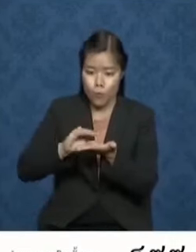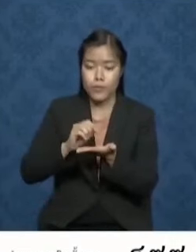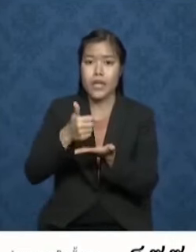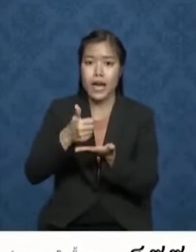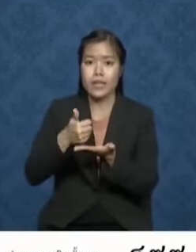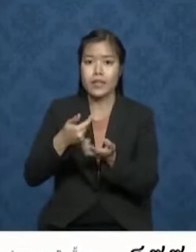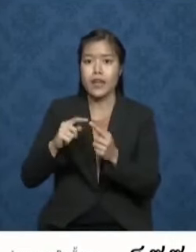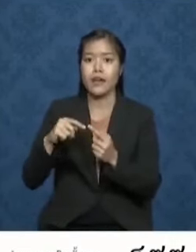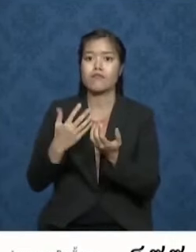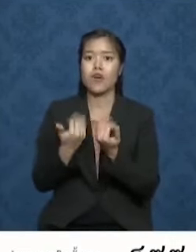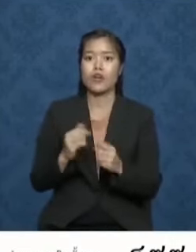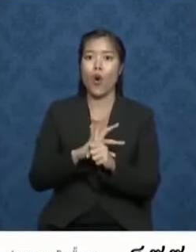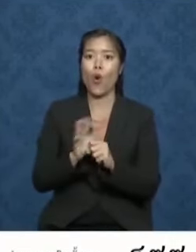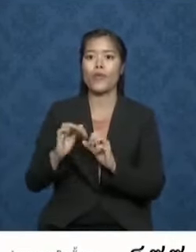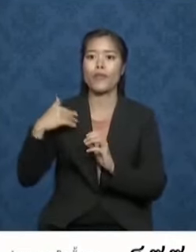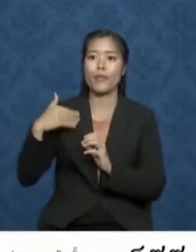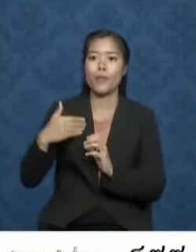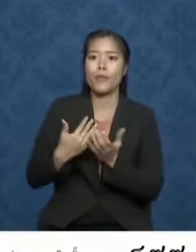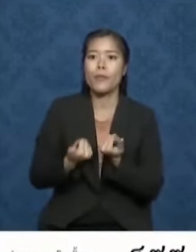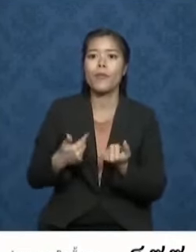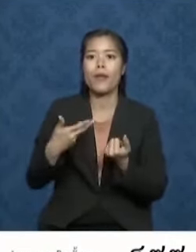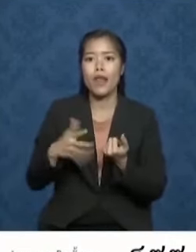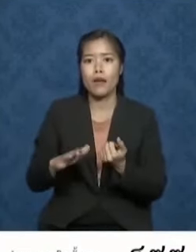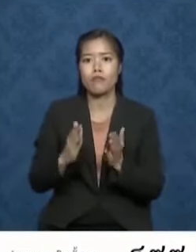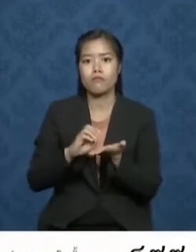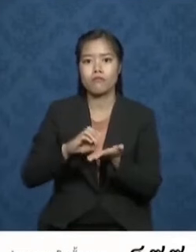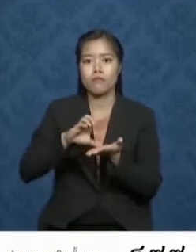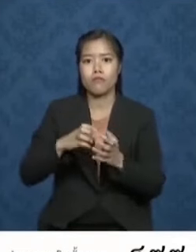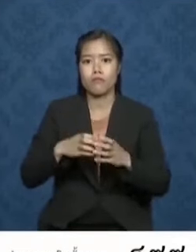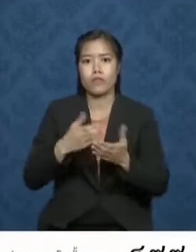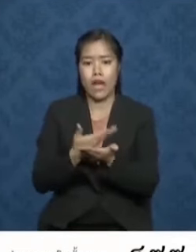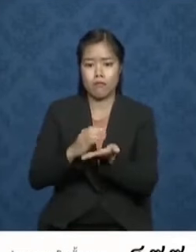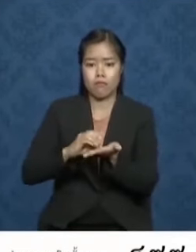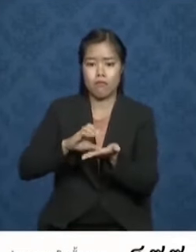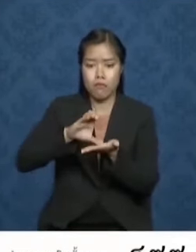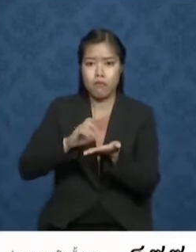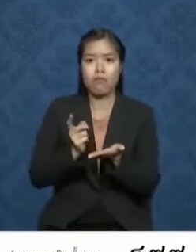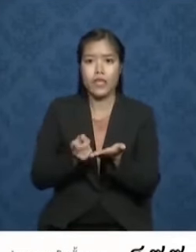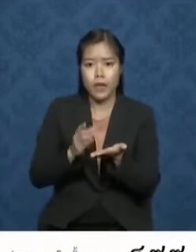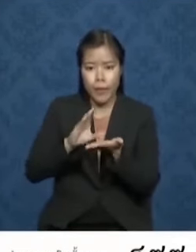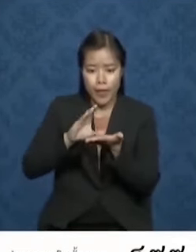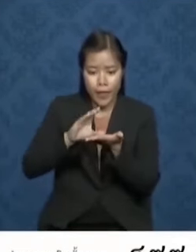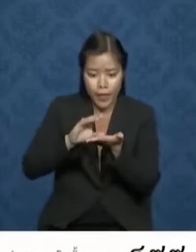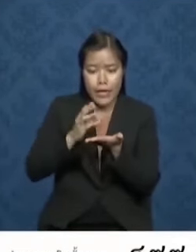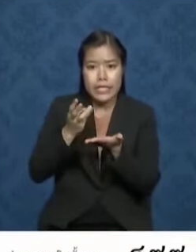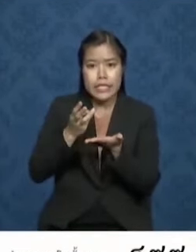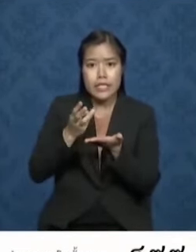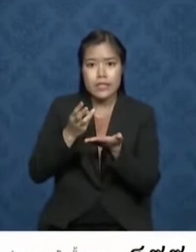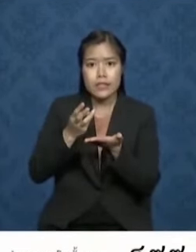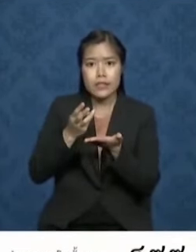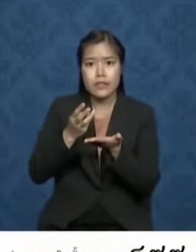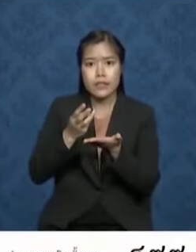แต่พอมากลับมาช่วงนี้ทหารเกณฑ์ยังคงใช้อัตราใกล้เคียงแบบเดิมนะครับลดลงเล็กน้อยสรุปยังเป็น